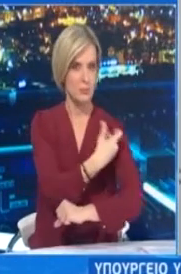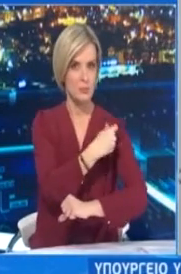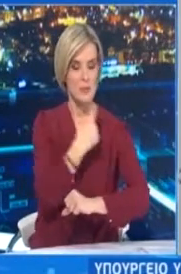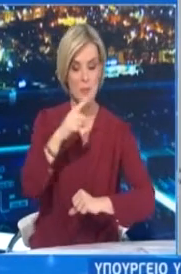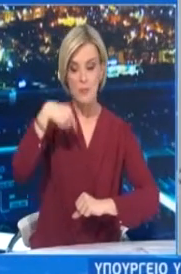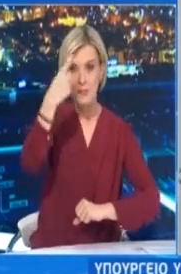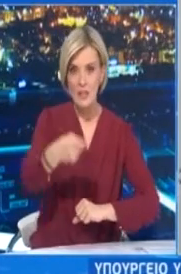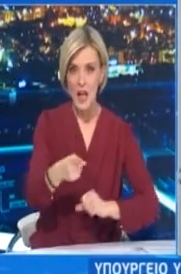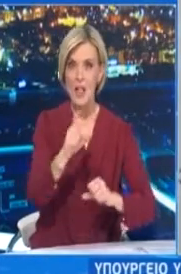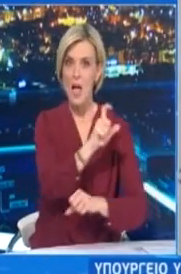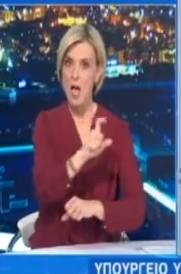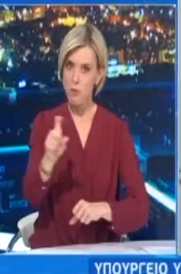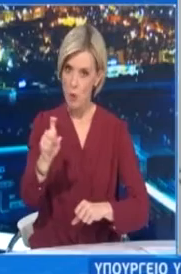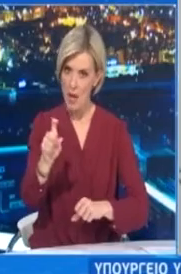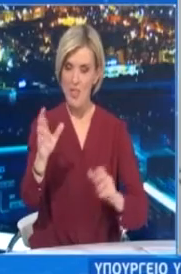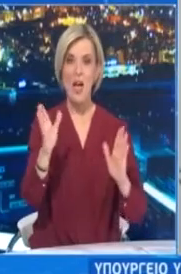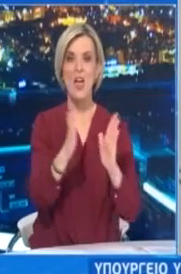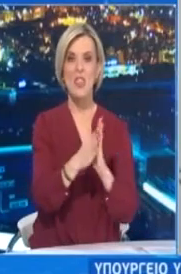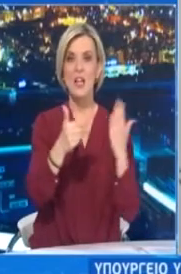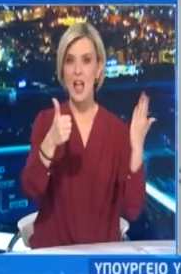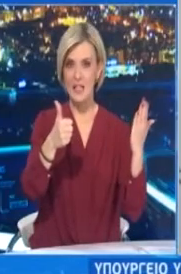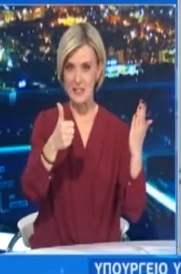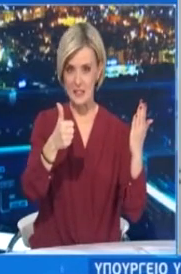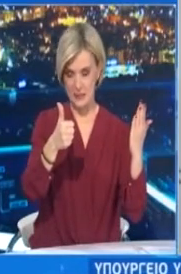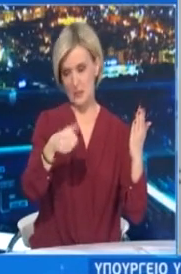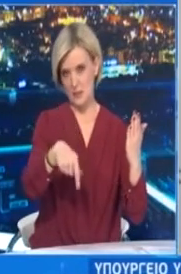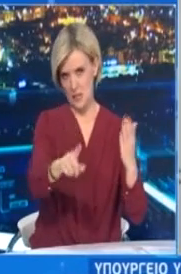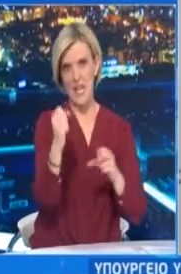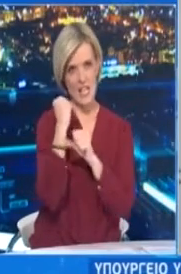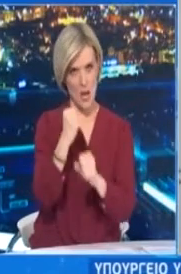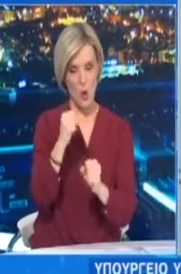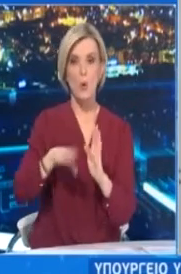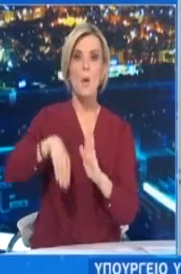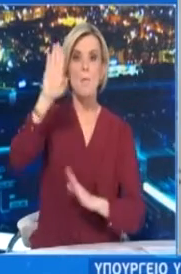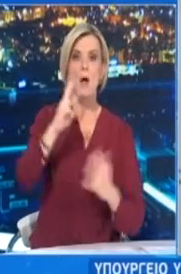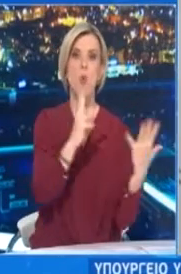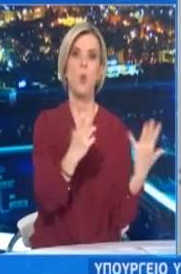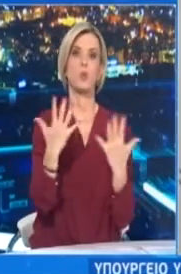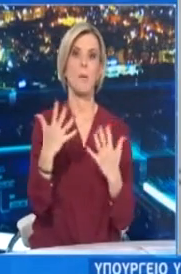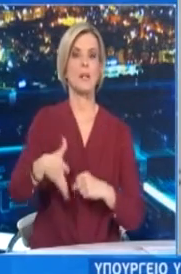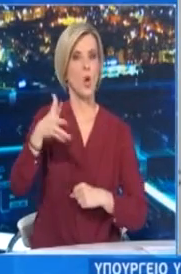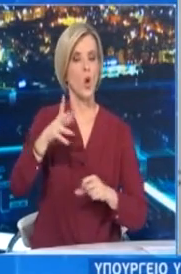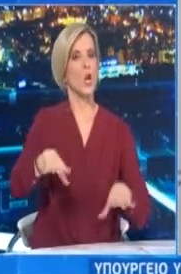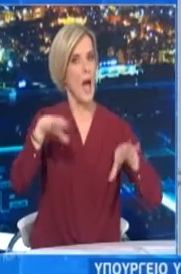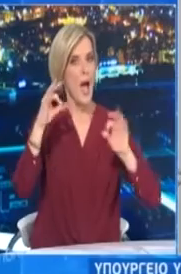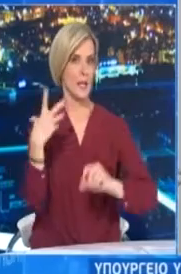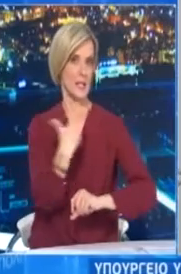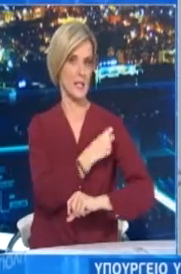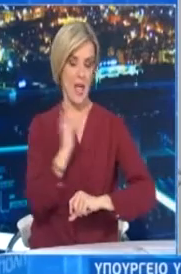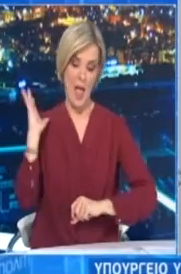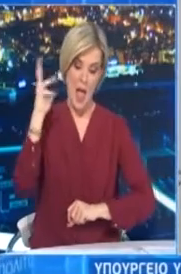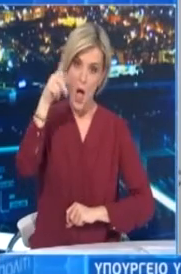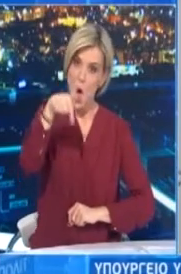θα αρχίσει ο εμβολιασμός των συμπολιτών μας άνω των 85 ετών. Μέχρι σήμερα ο εμβολιασμός έχει κυλήσει ομαλά, σύμφωνα με τον